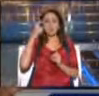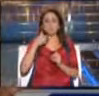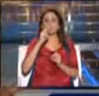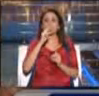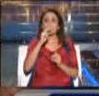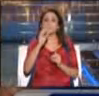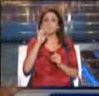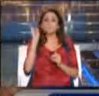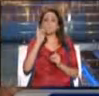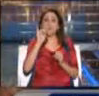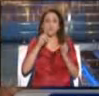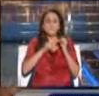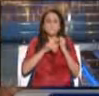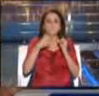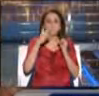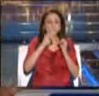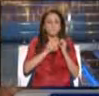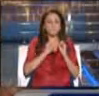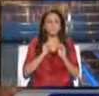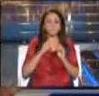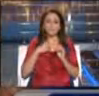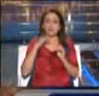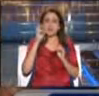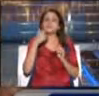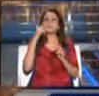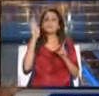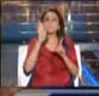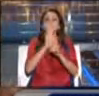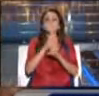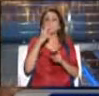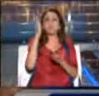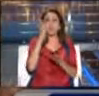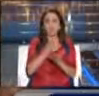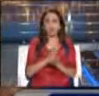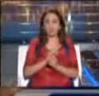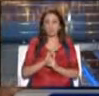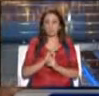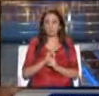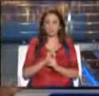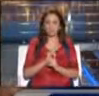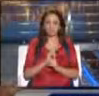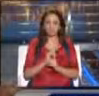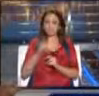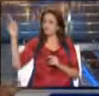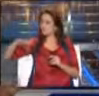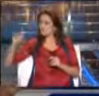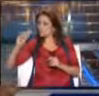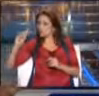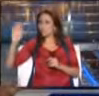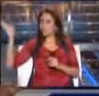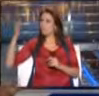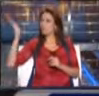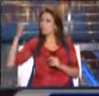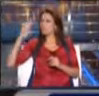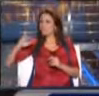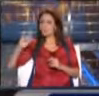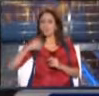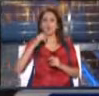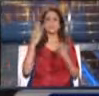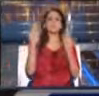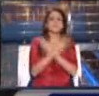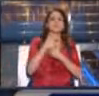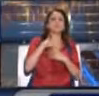في اتجاه معين، فلازم اكون انا منحاز للحق ومحامي الغائب في الاعلام. طيب. فما فيش شك ان وحيف الضيف ده بقى.